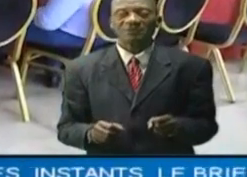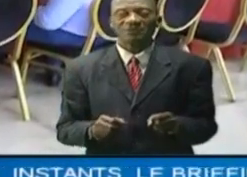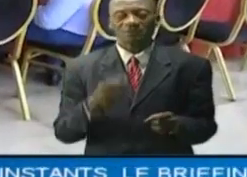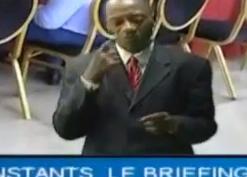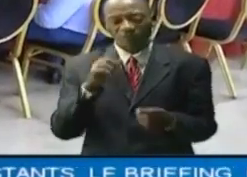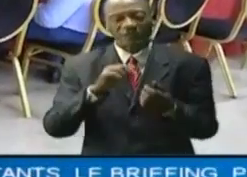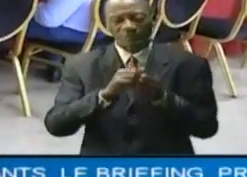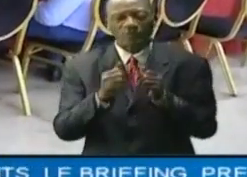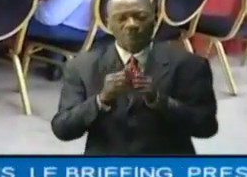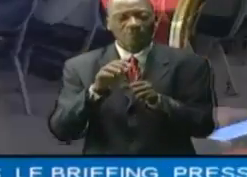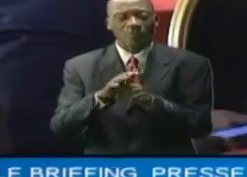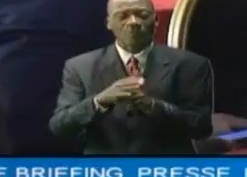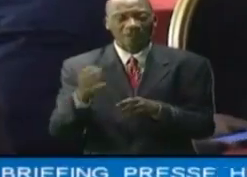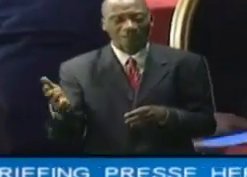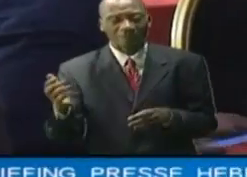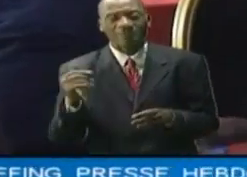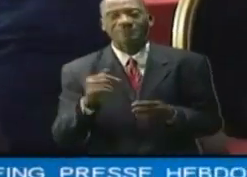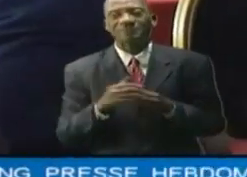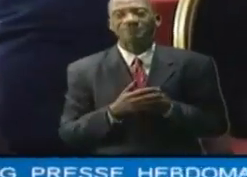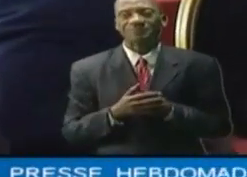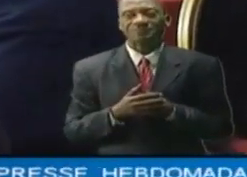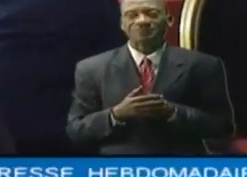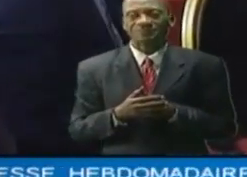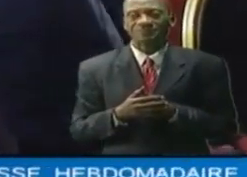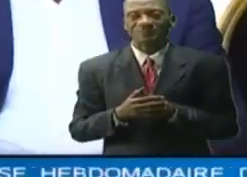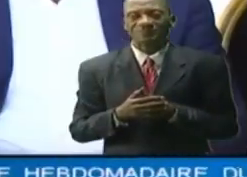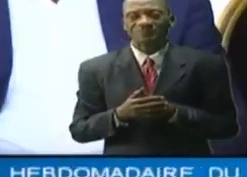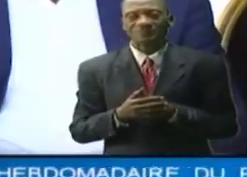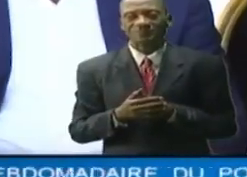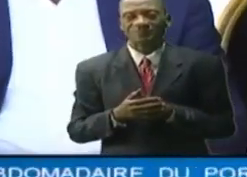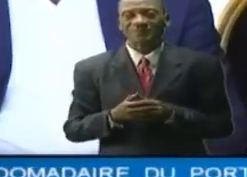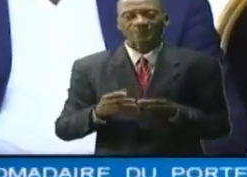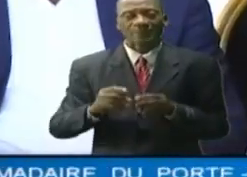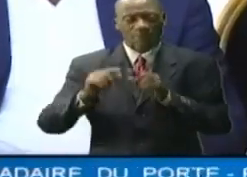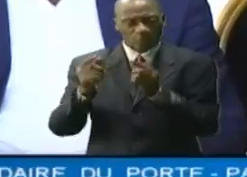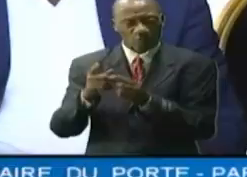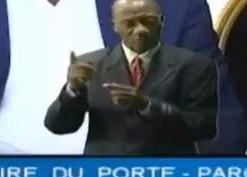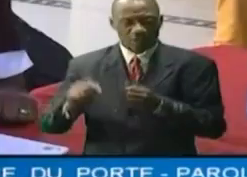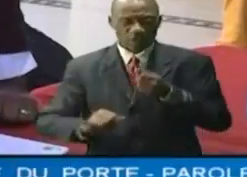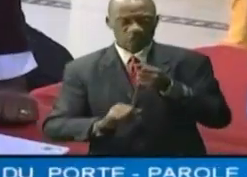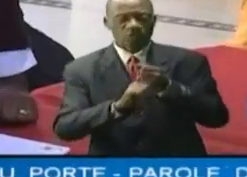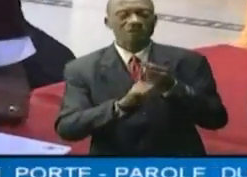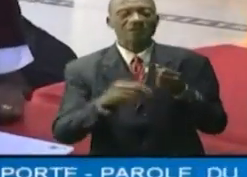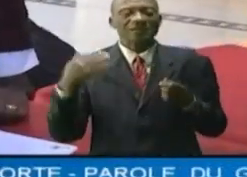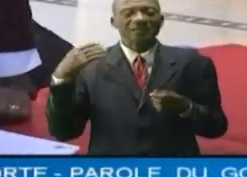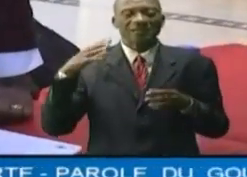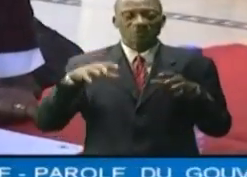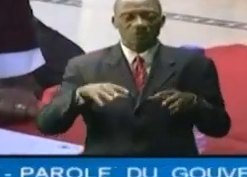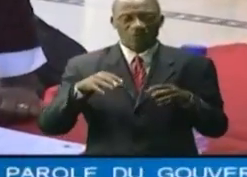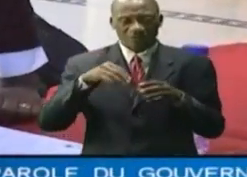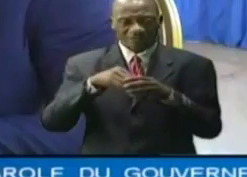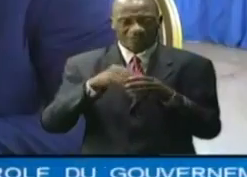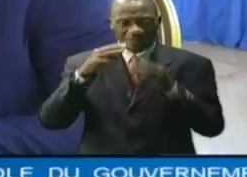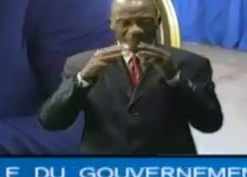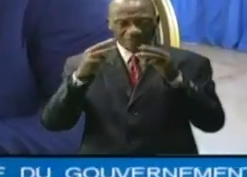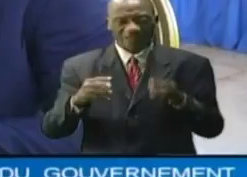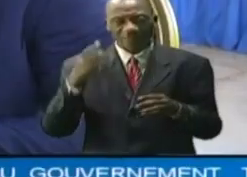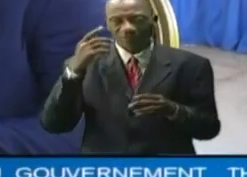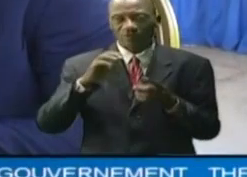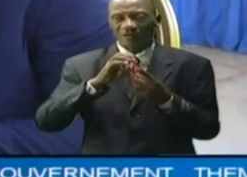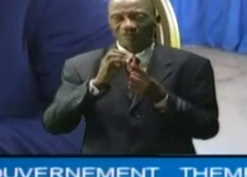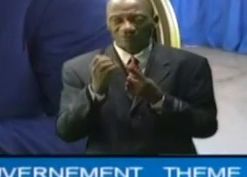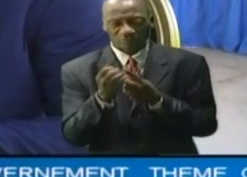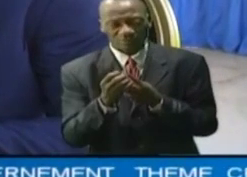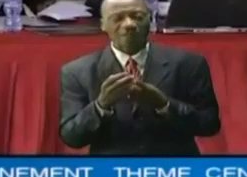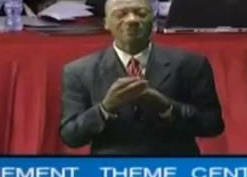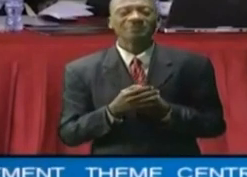US Forest, Carpe, Oxfac appuie l'État congolais via les ministères de l'Environnement et le Développement durable. Et je pense qu'au sortir de